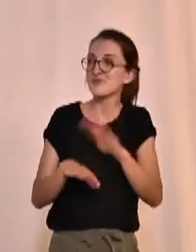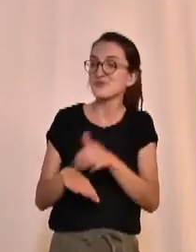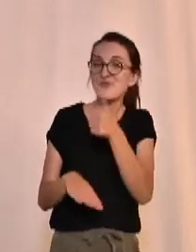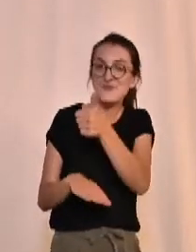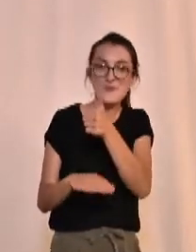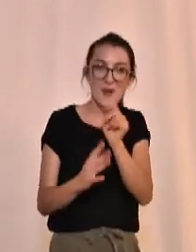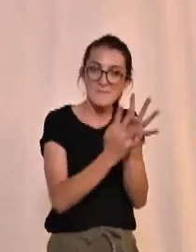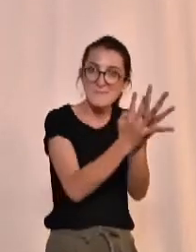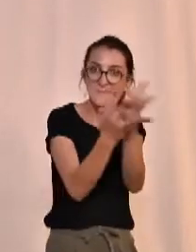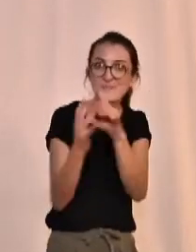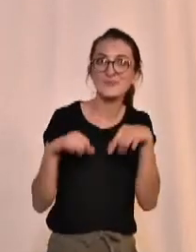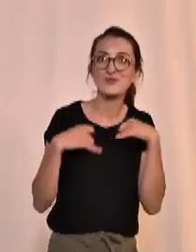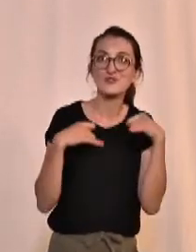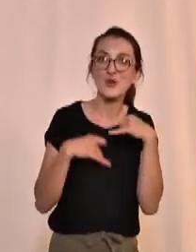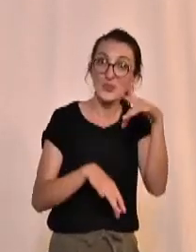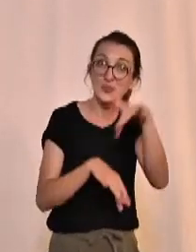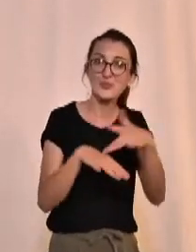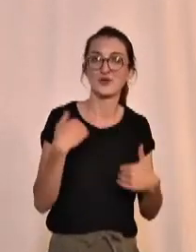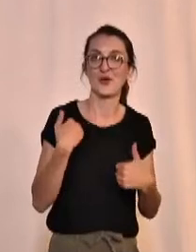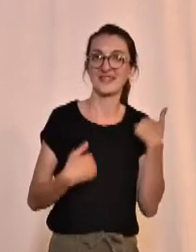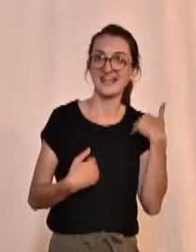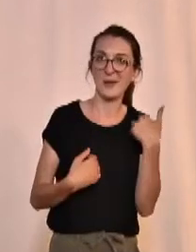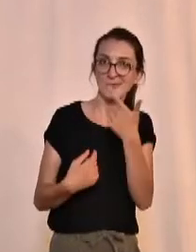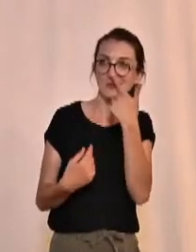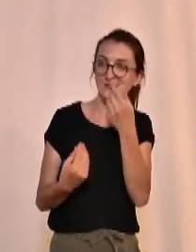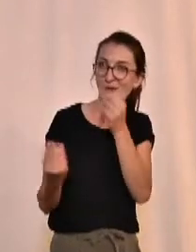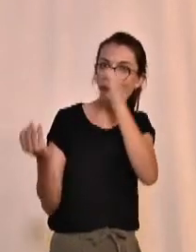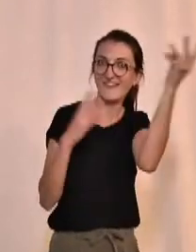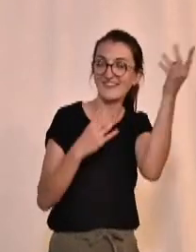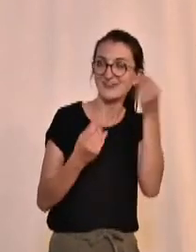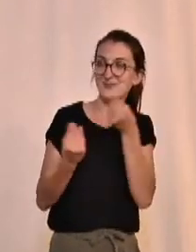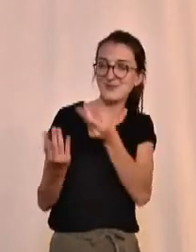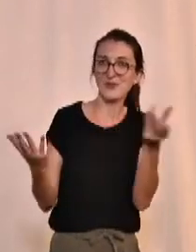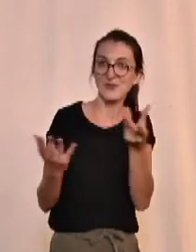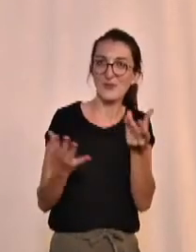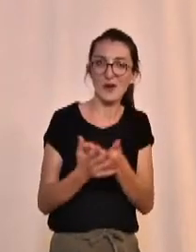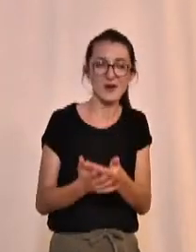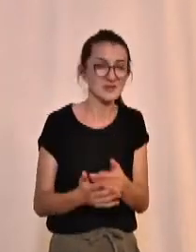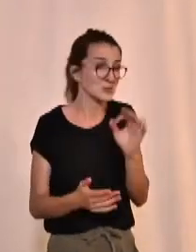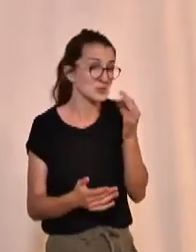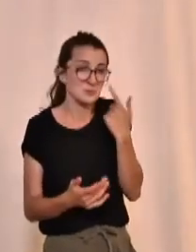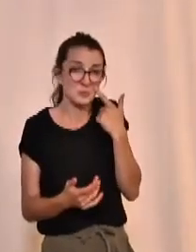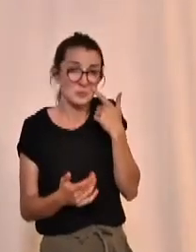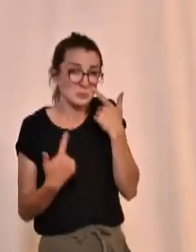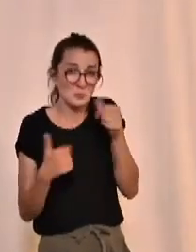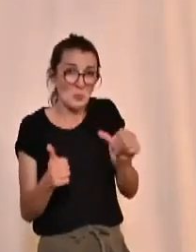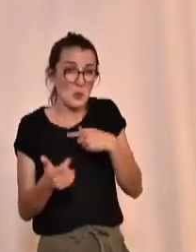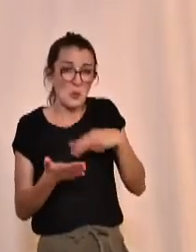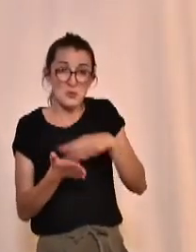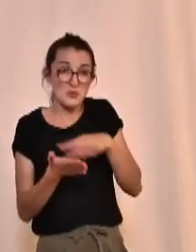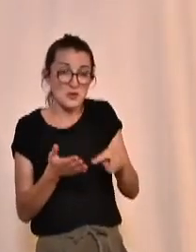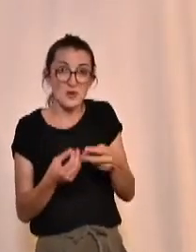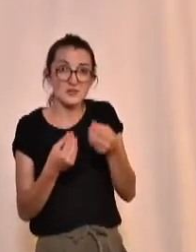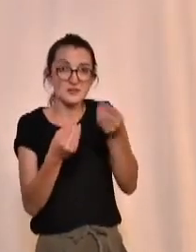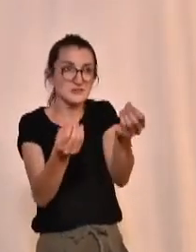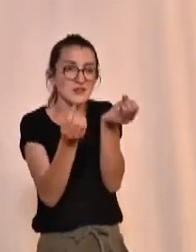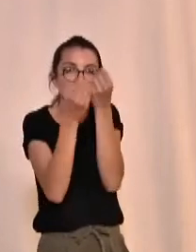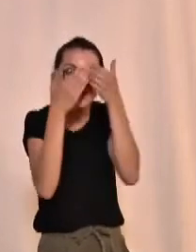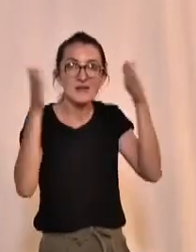danse ça leur parle que ça éveille quelque chose en elle non ça commence à leur pain mais surtout à chaque fois on sent une immense joie